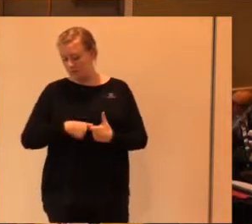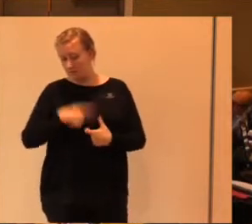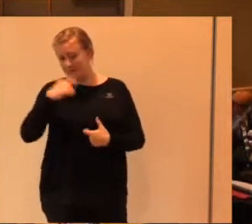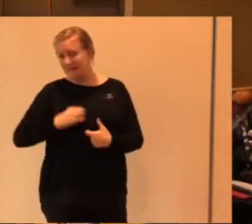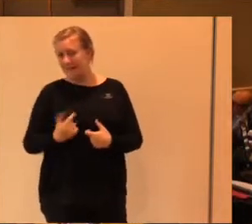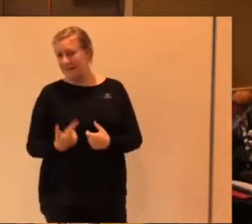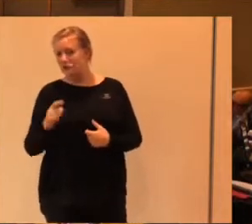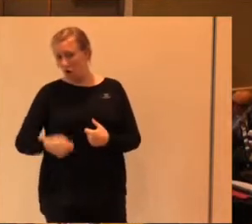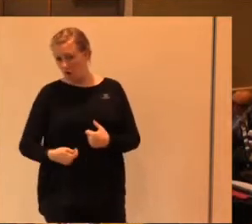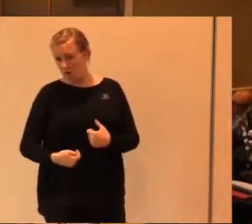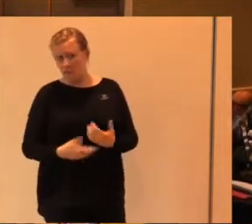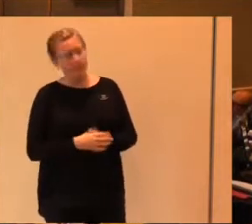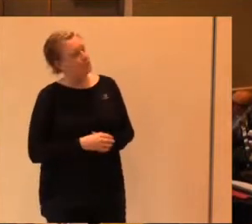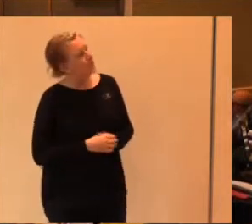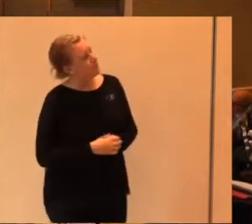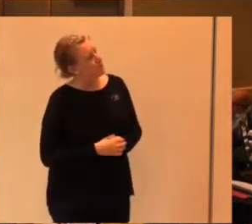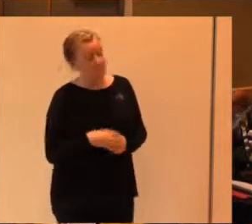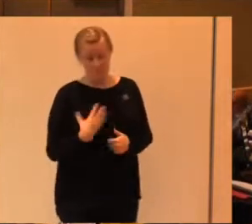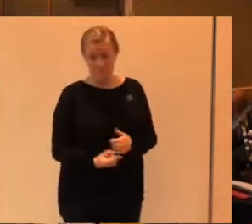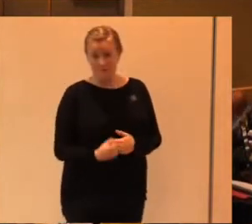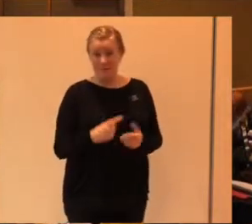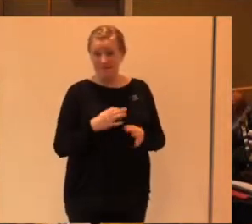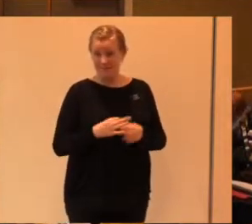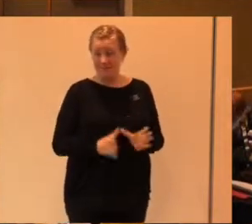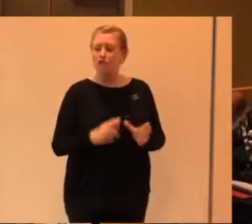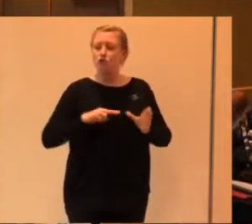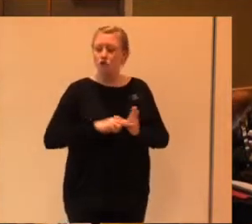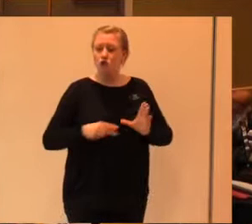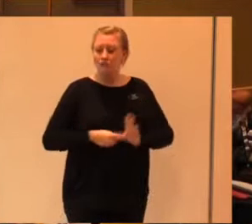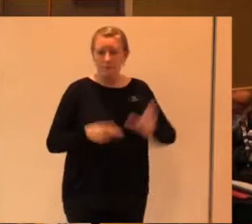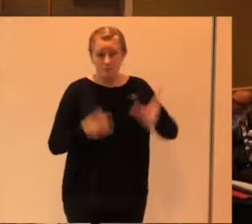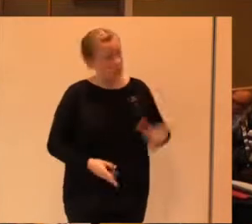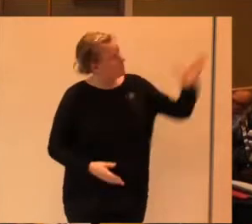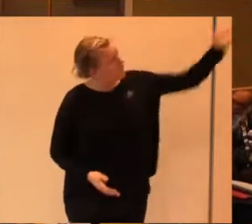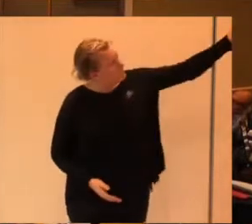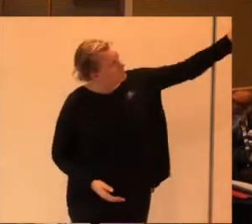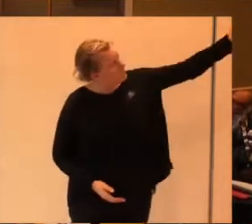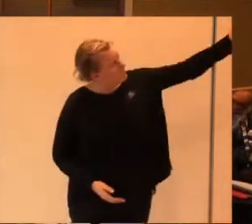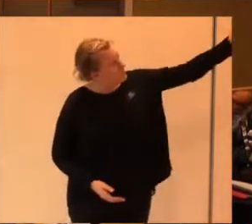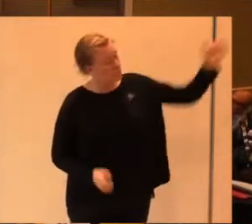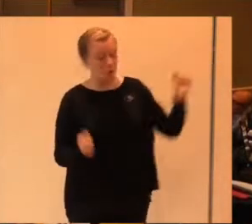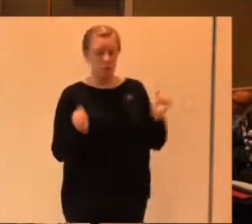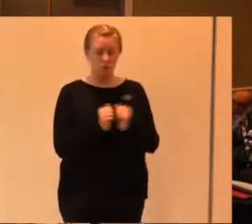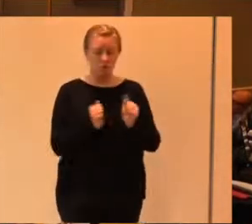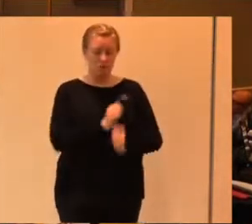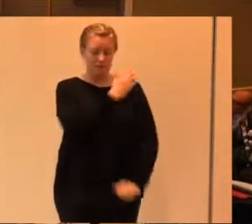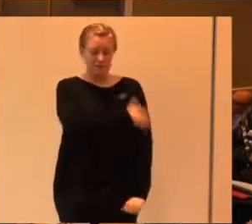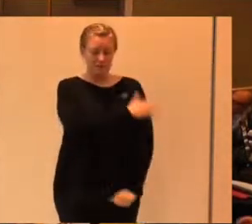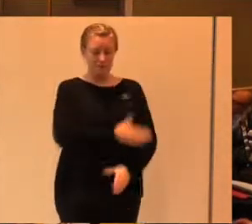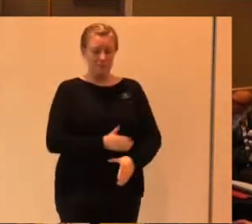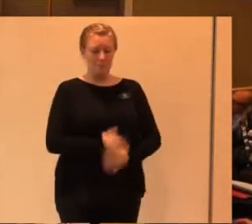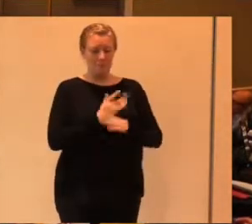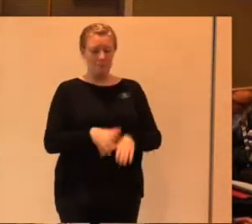standarder. Den definierar system på det här sättet. Det tycker jag är bra. Produkter, tjänster, byggd miljö eller